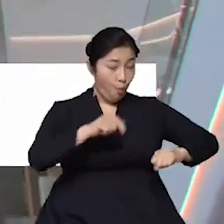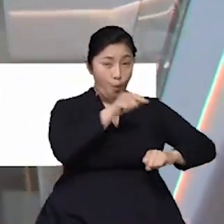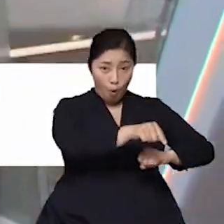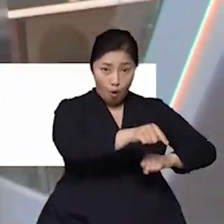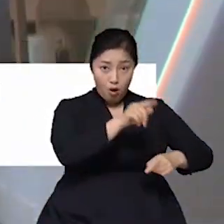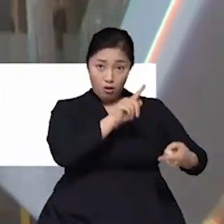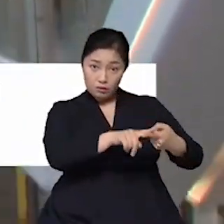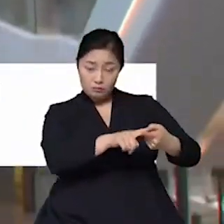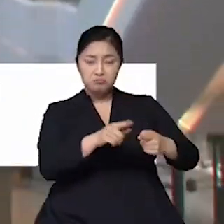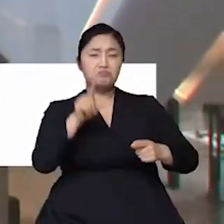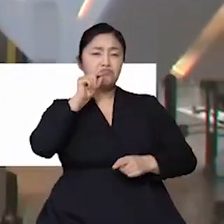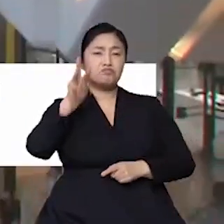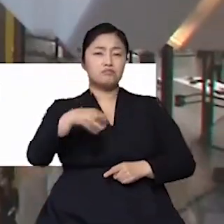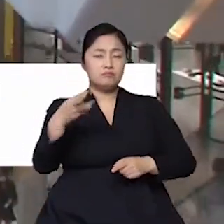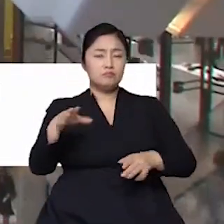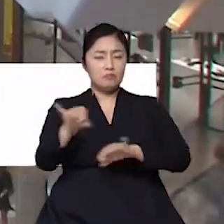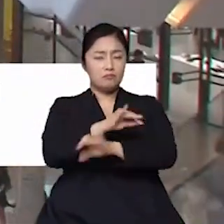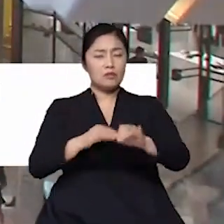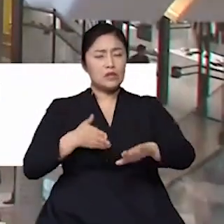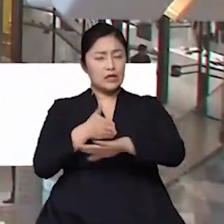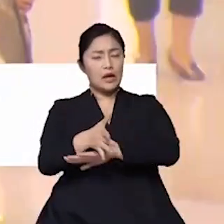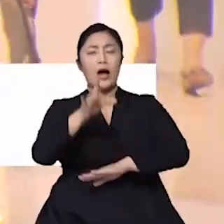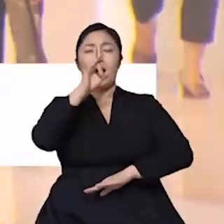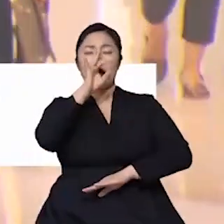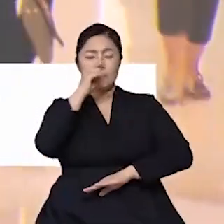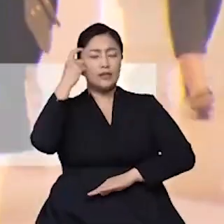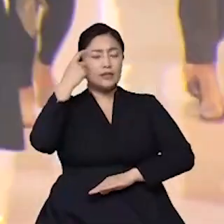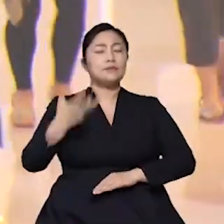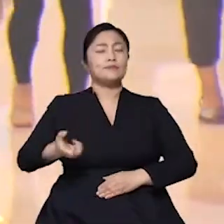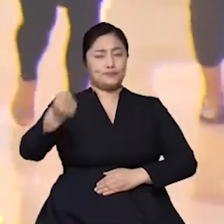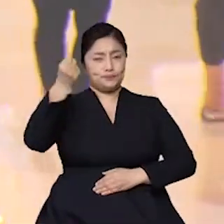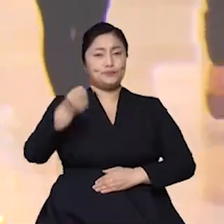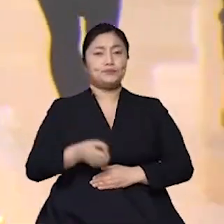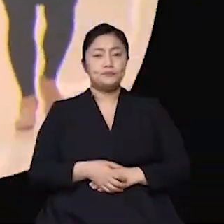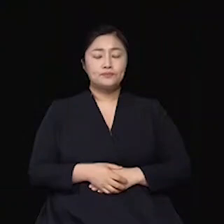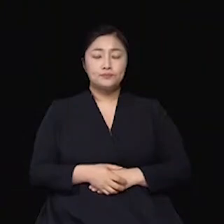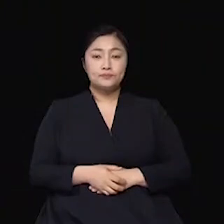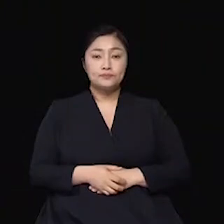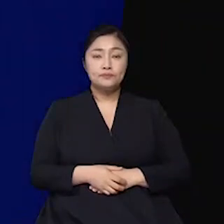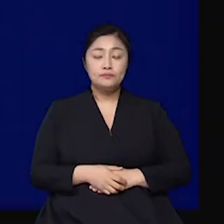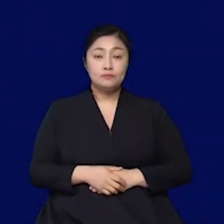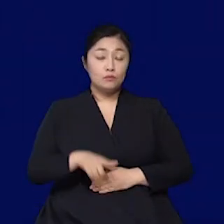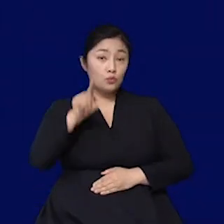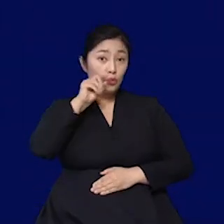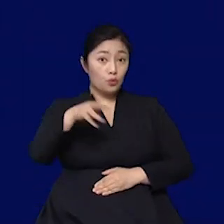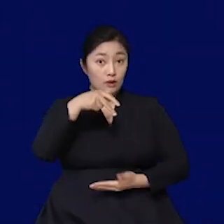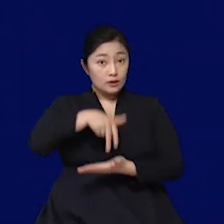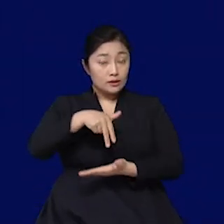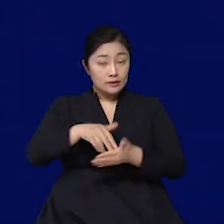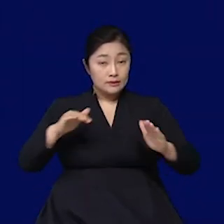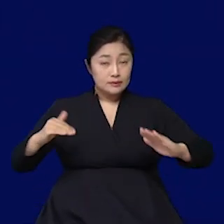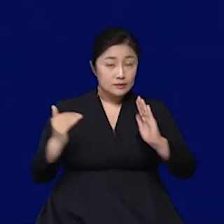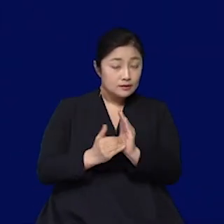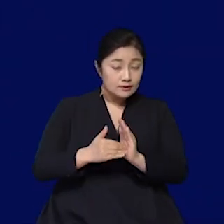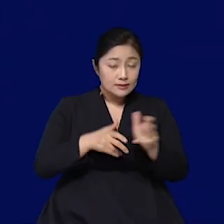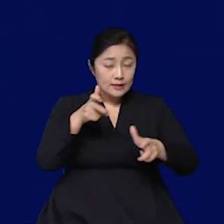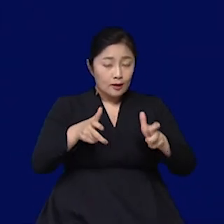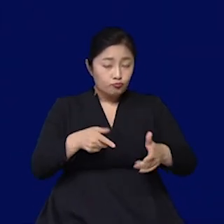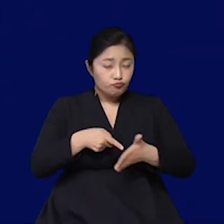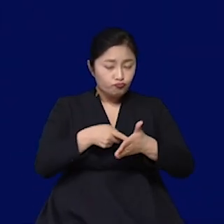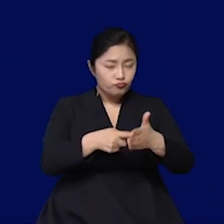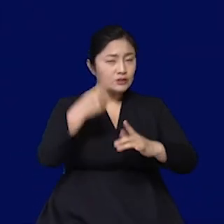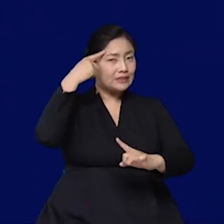있는 데 대해 롯데백화점이 더 이상 늦어서는 안 된다는 인식 때문입니다. 롯데 측은 현재까지는 사업